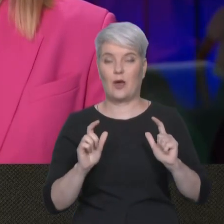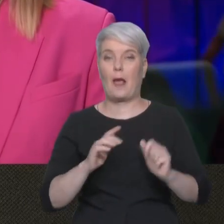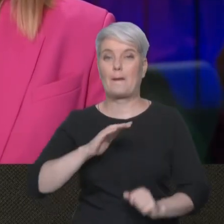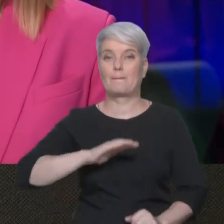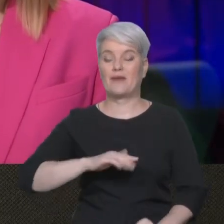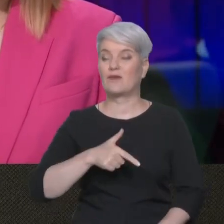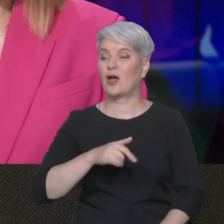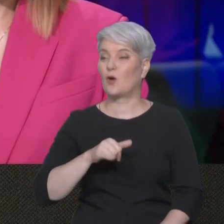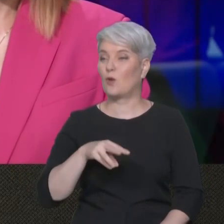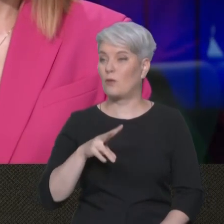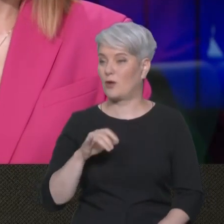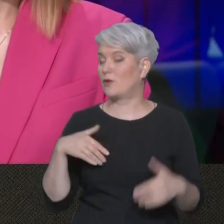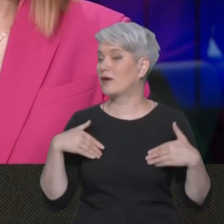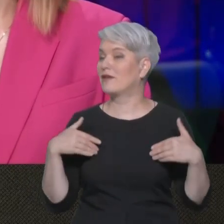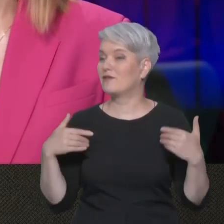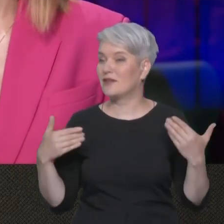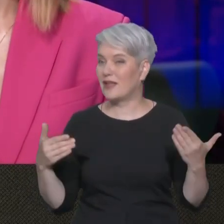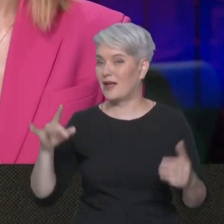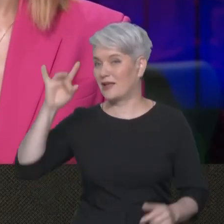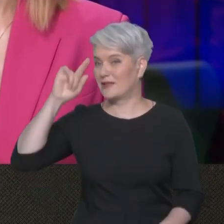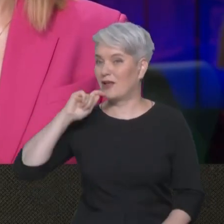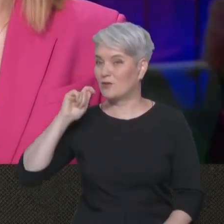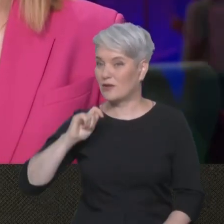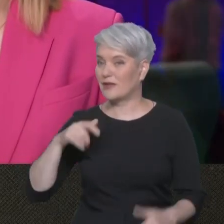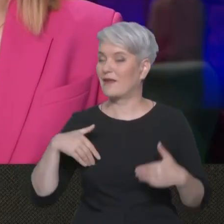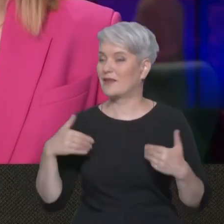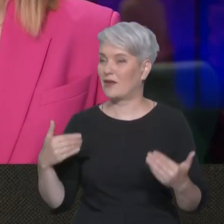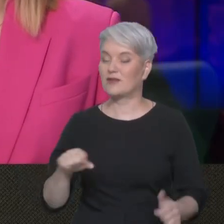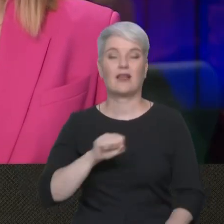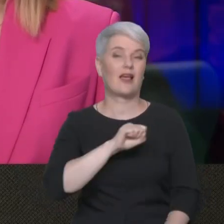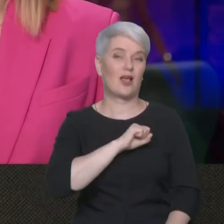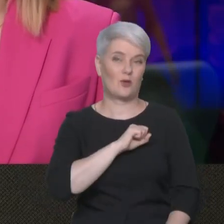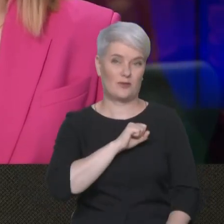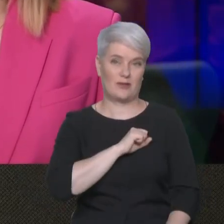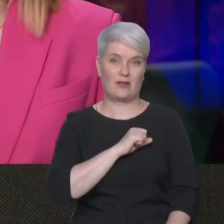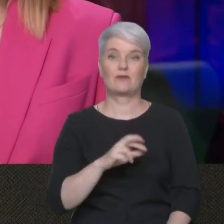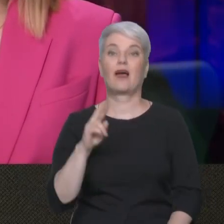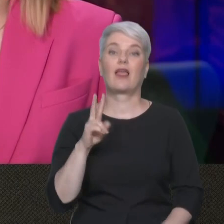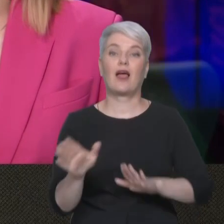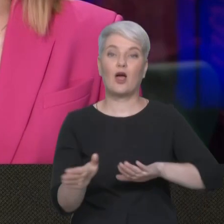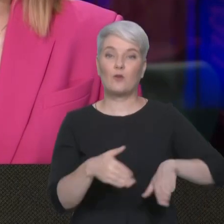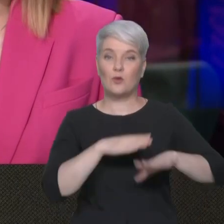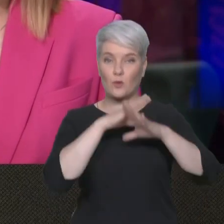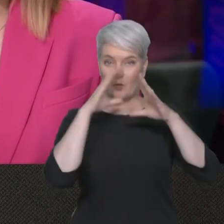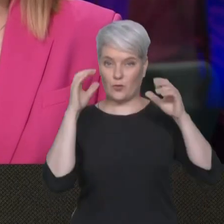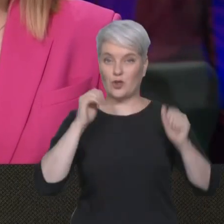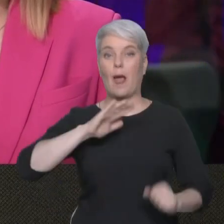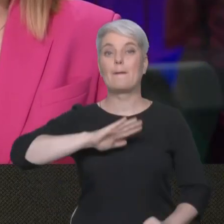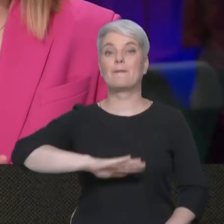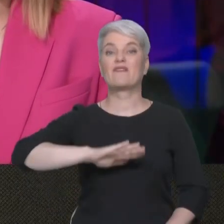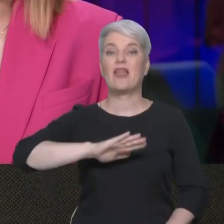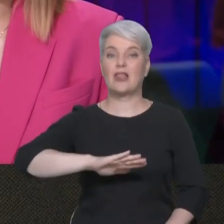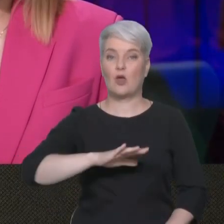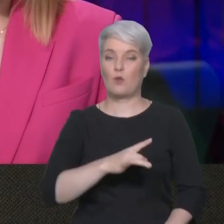мої вітання вам. Слава Україні, вітаю вас. Героям слава. Пані Наталія, як минула ніч у Південному регіоні? Зокрема,